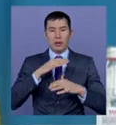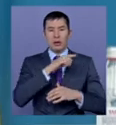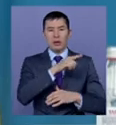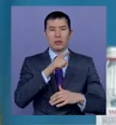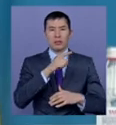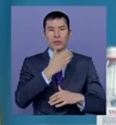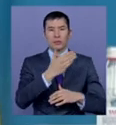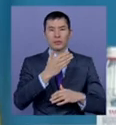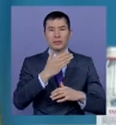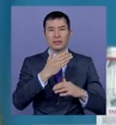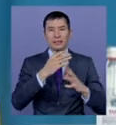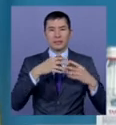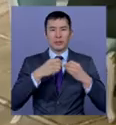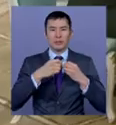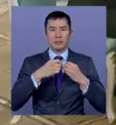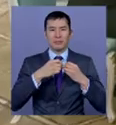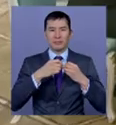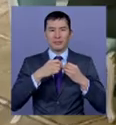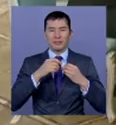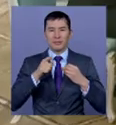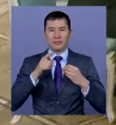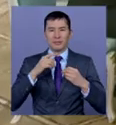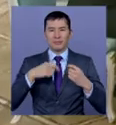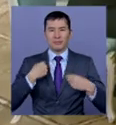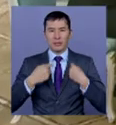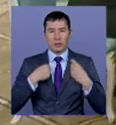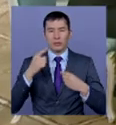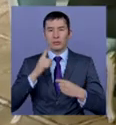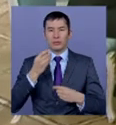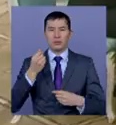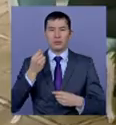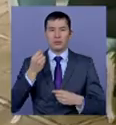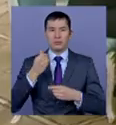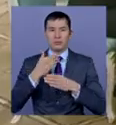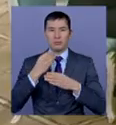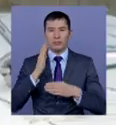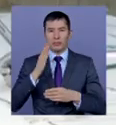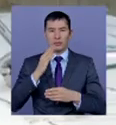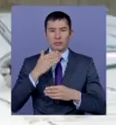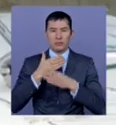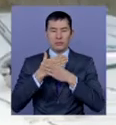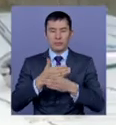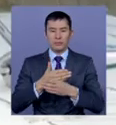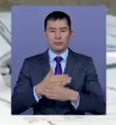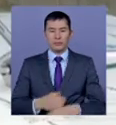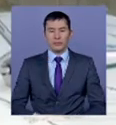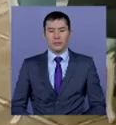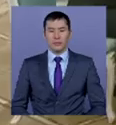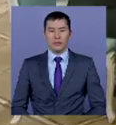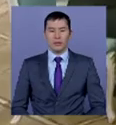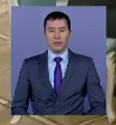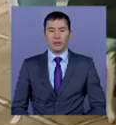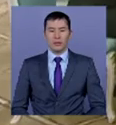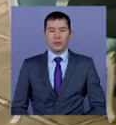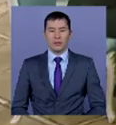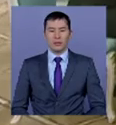және зардап шеккен адамдарға қаржы көмек көрсетіледі. Бұл мәселемен үкімет айналысады. Ал